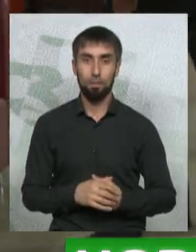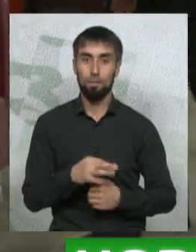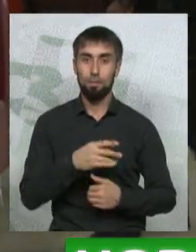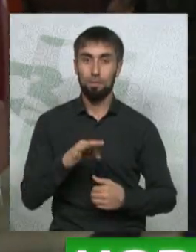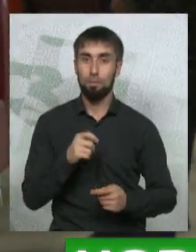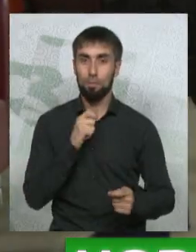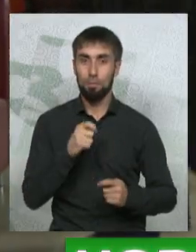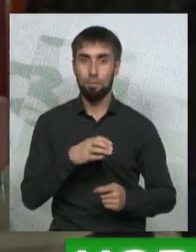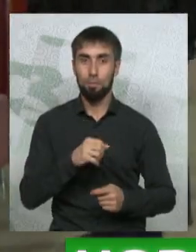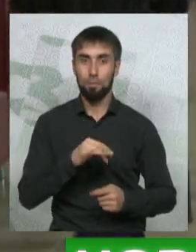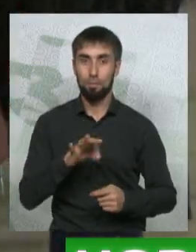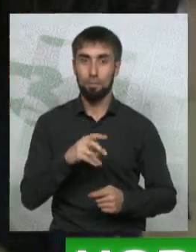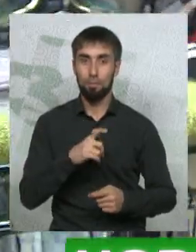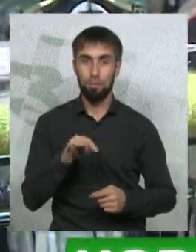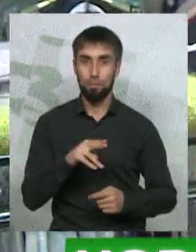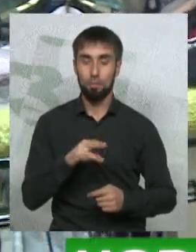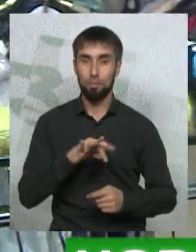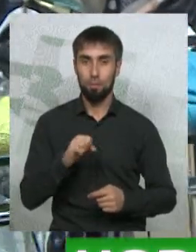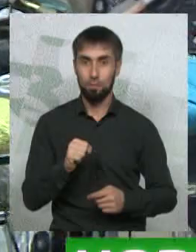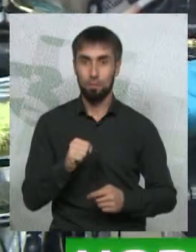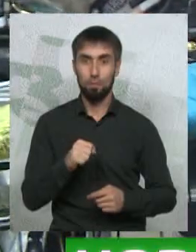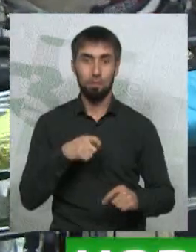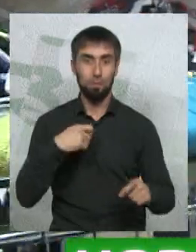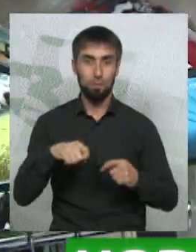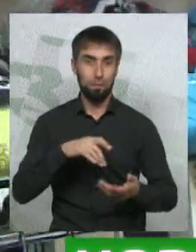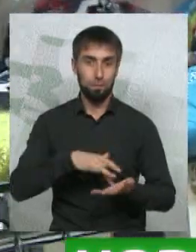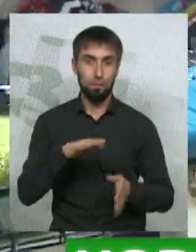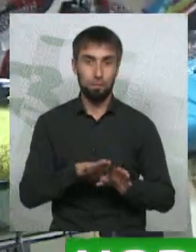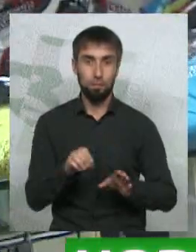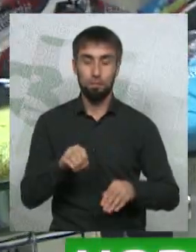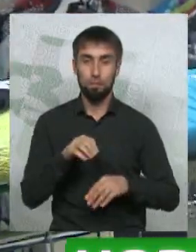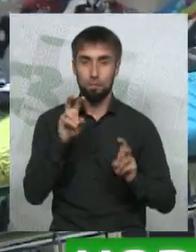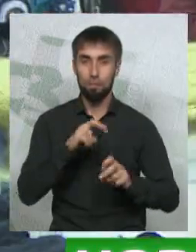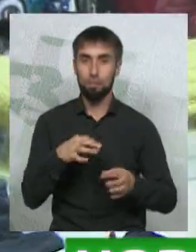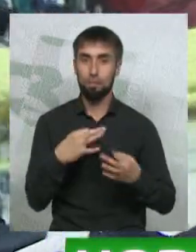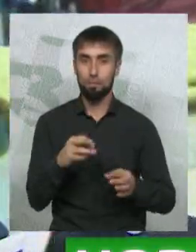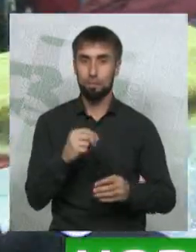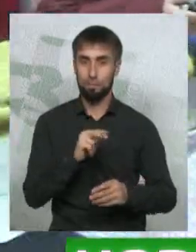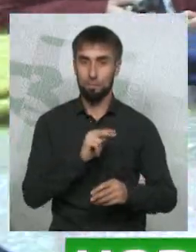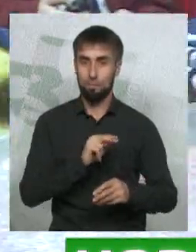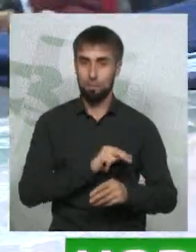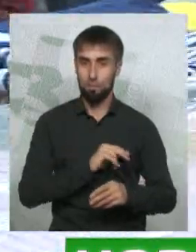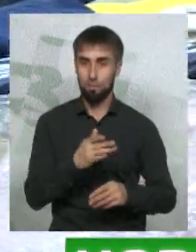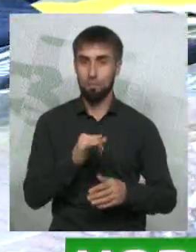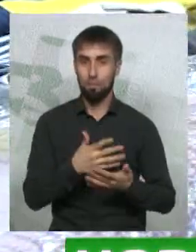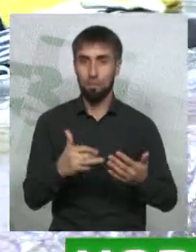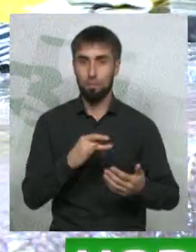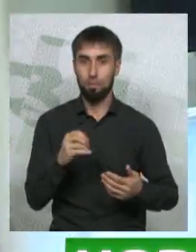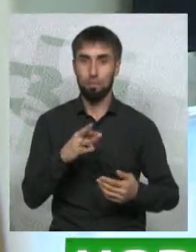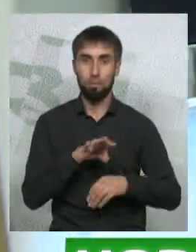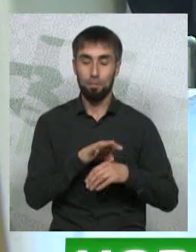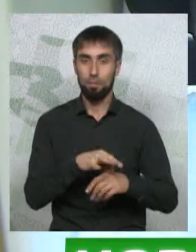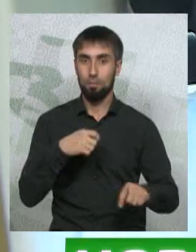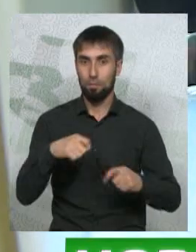Помимо соблюдения санитарно-эпидемиологических мер, в торговом центре также проверяли разрешение на деятельность и другие условия для